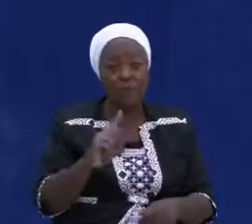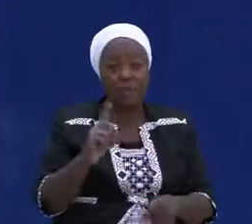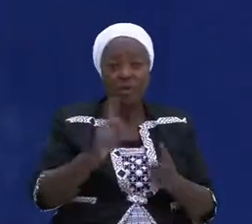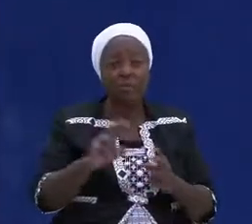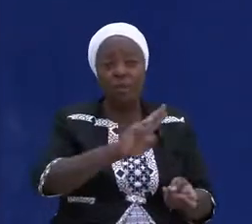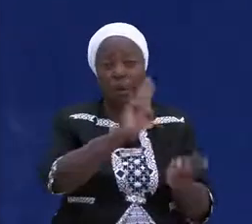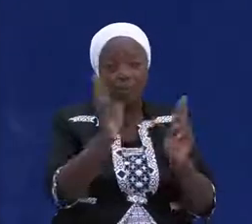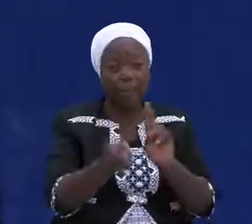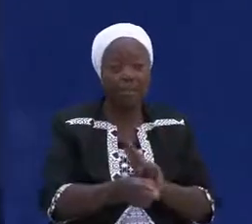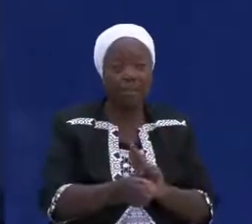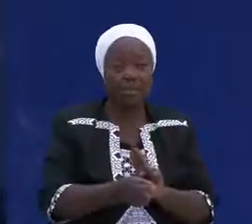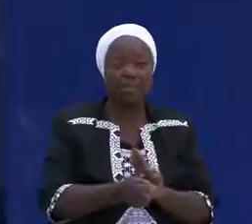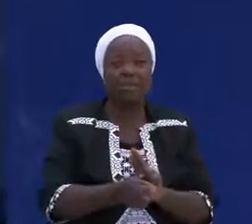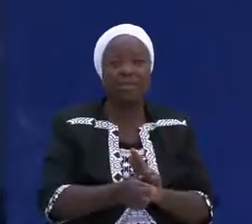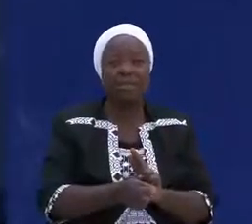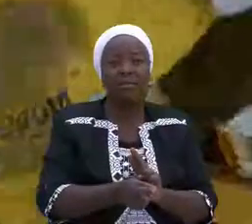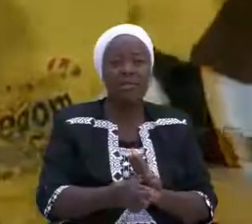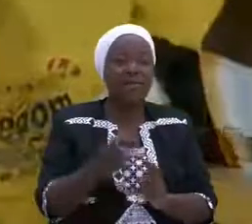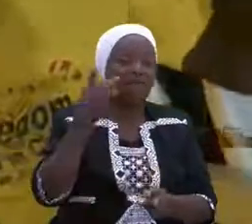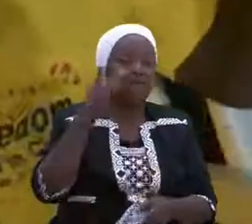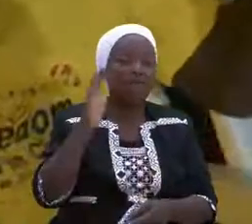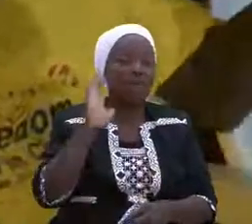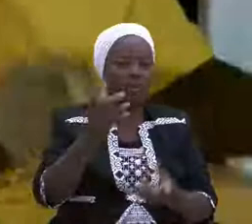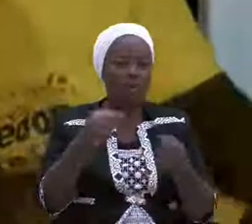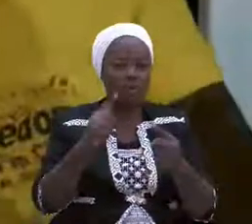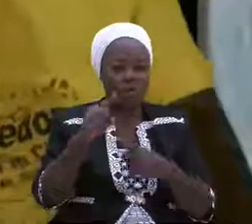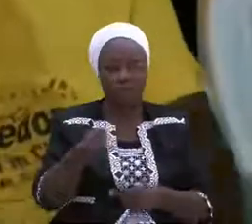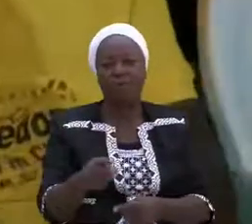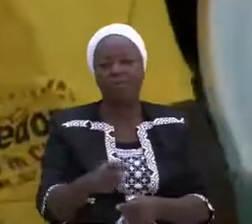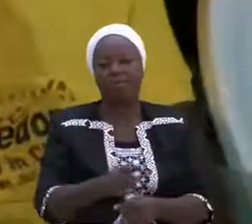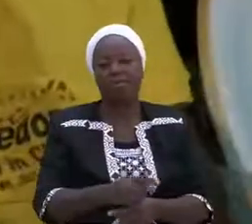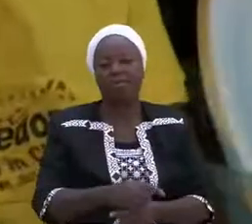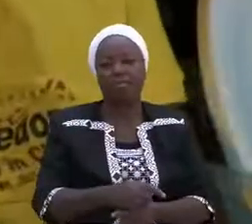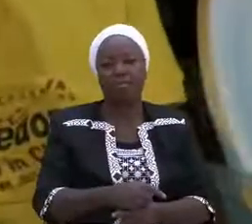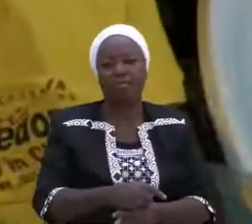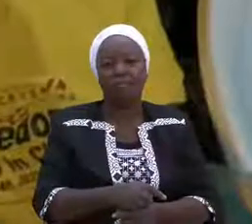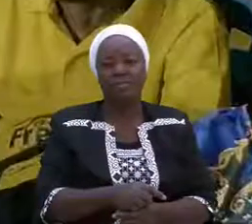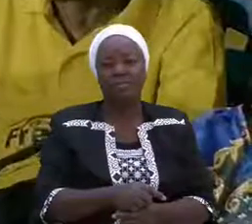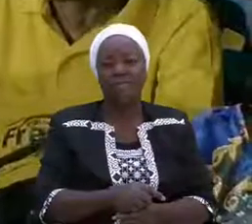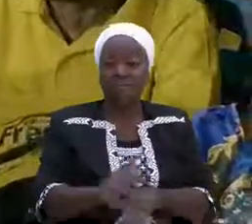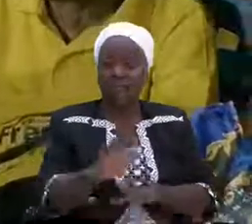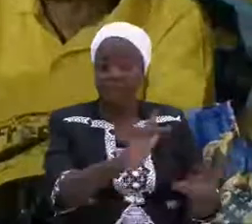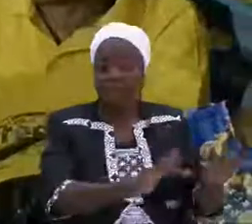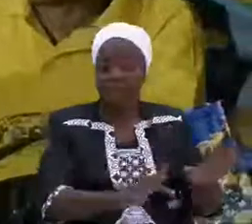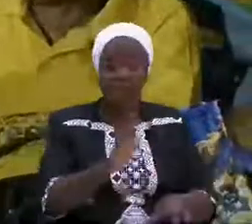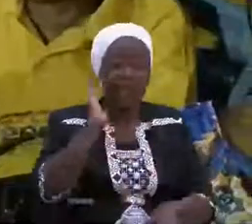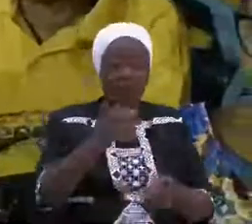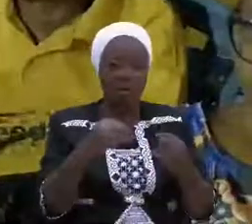se repentir. La faveur viendra pour toi. La miséricorde te